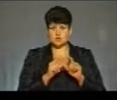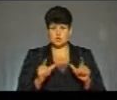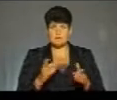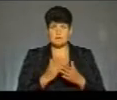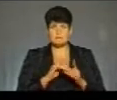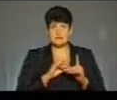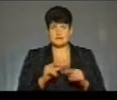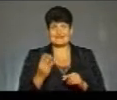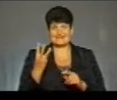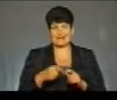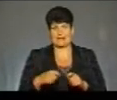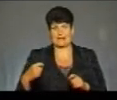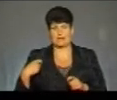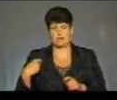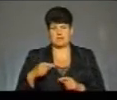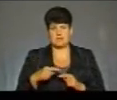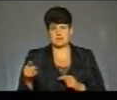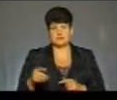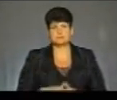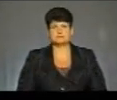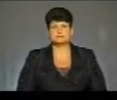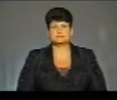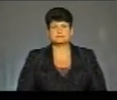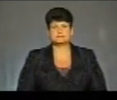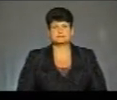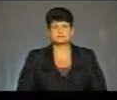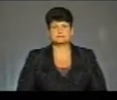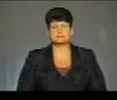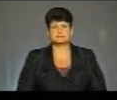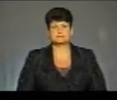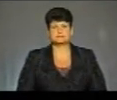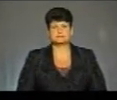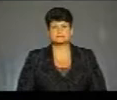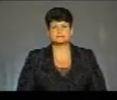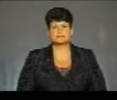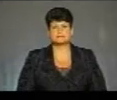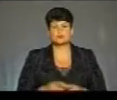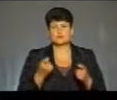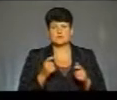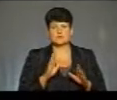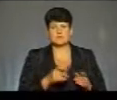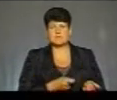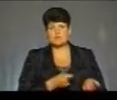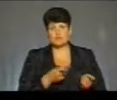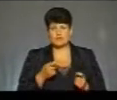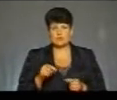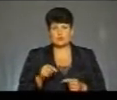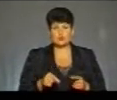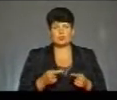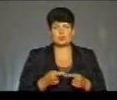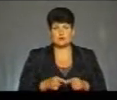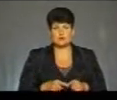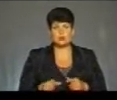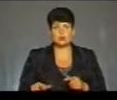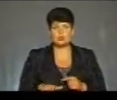тепер їздити 3 кілометри до Гарбузівської. Ми трохи возили його його технікою.